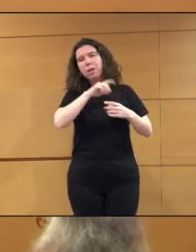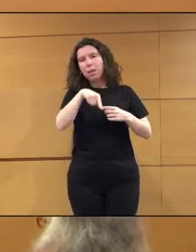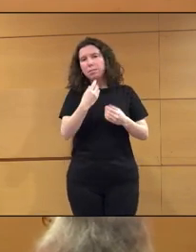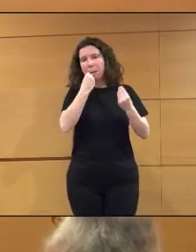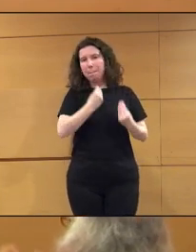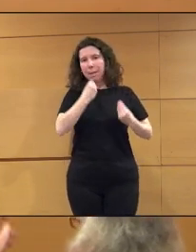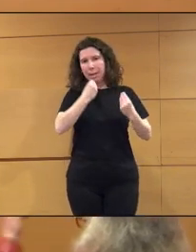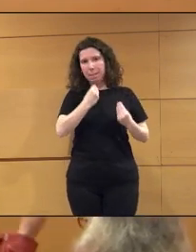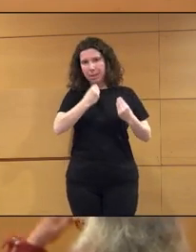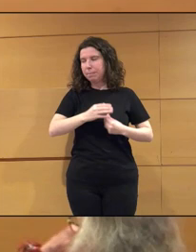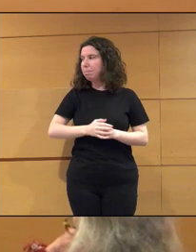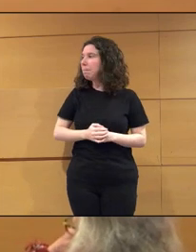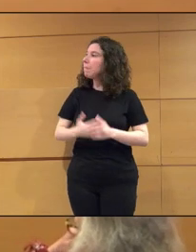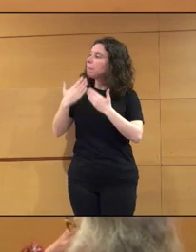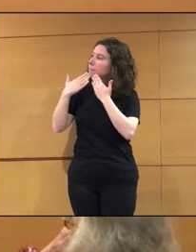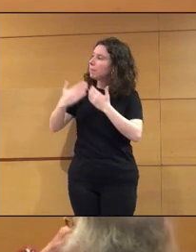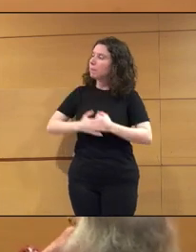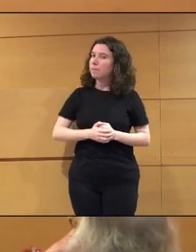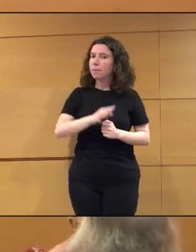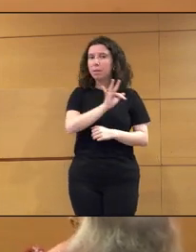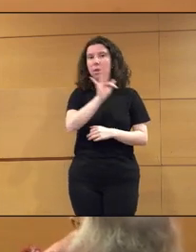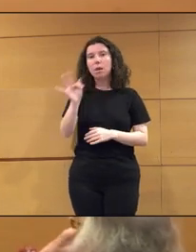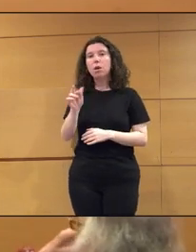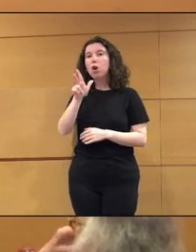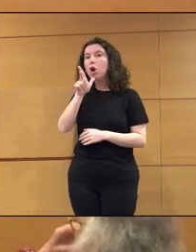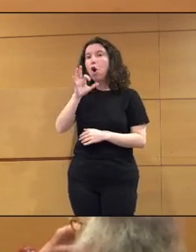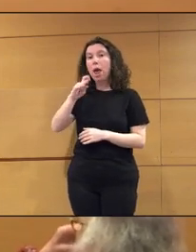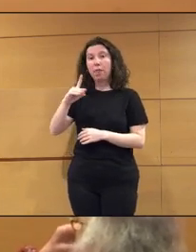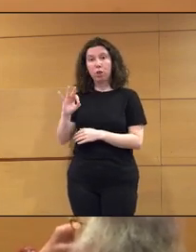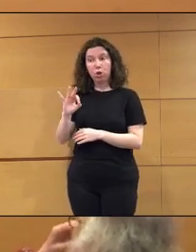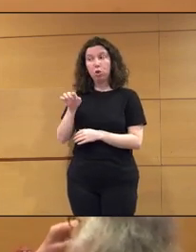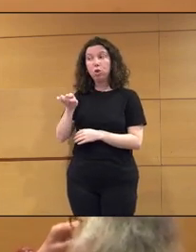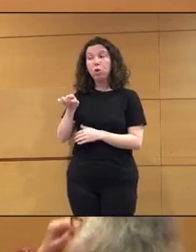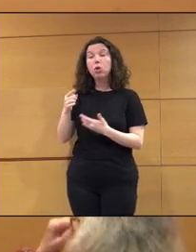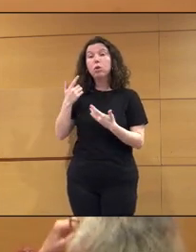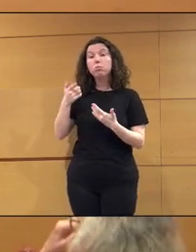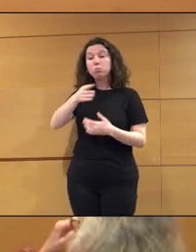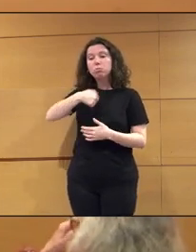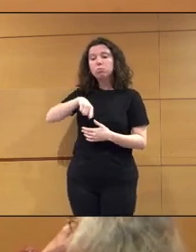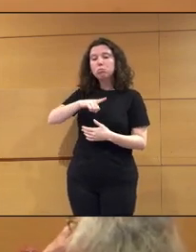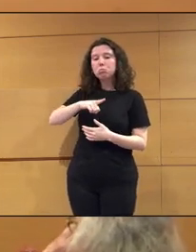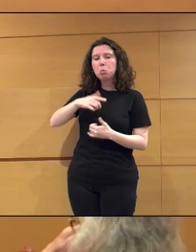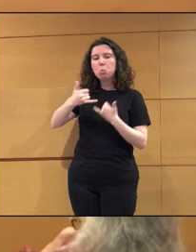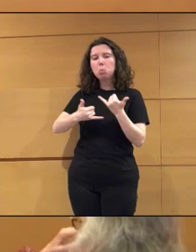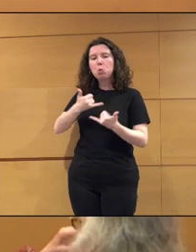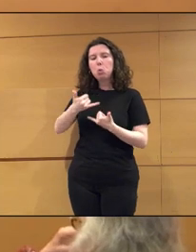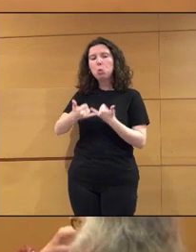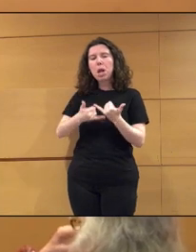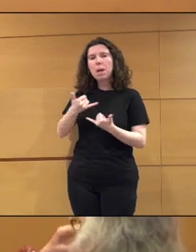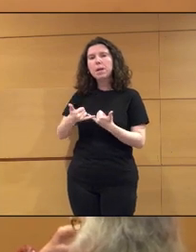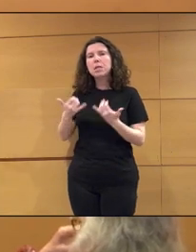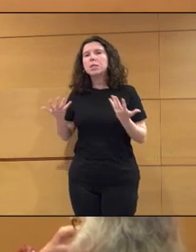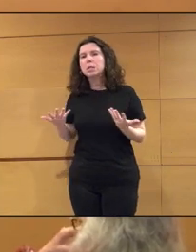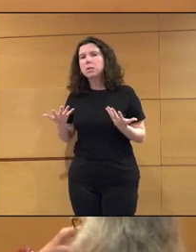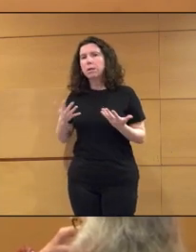i que són forts. Gràcies. Horacio, quins problemes ens trobem per automatitzar el procés de simplificació